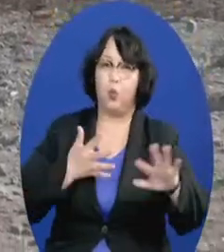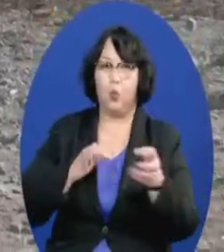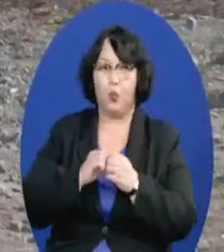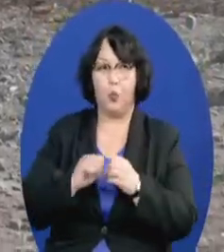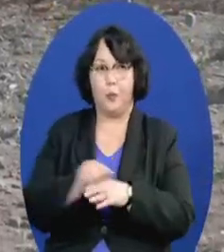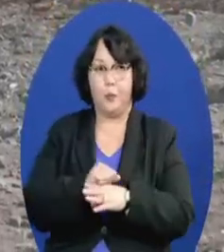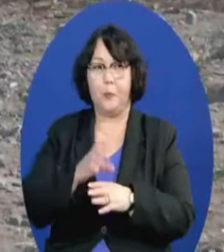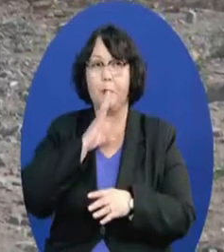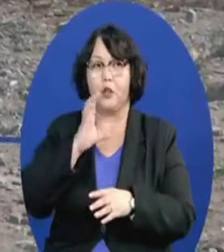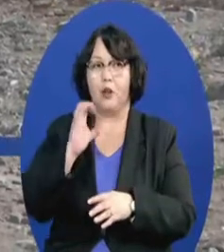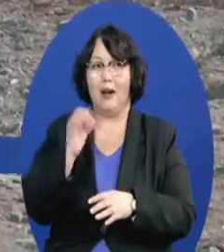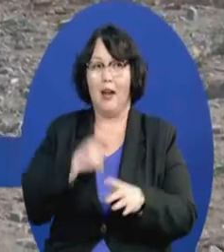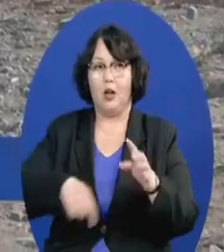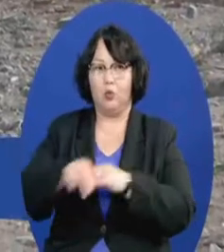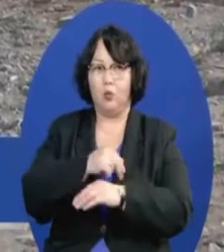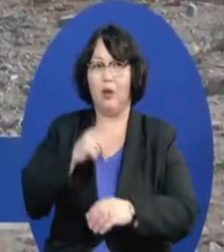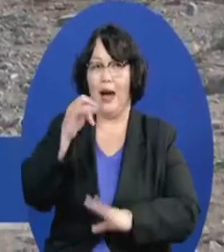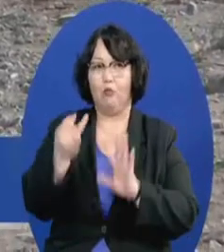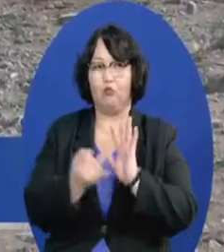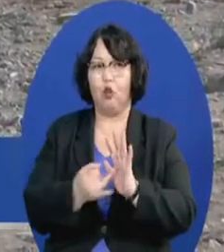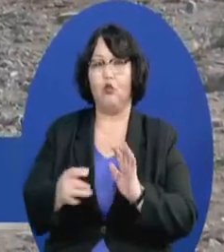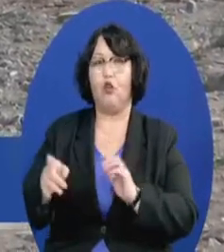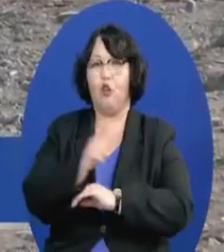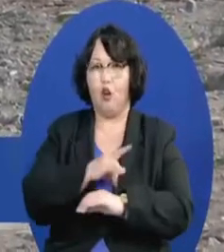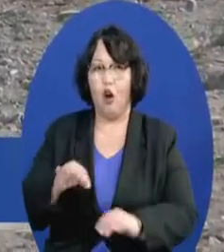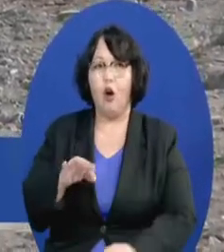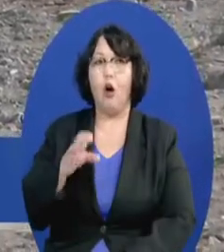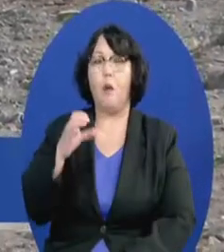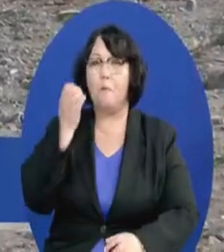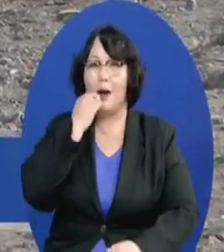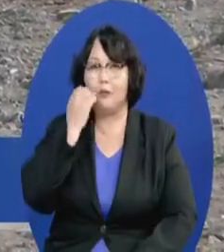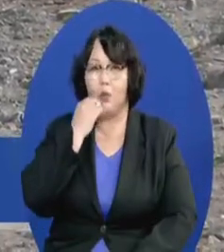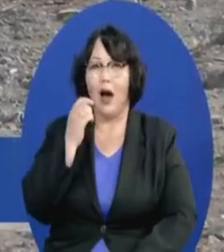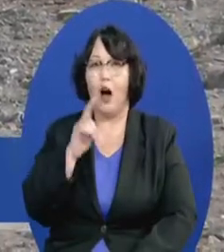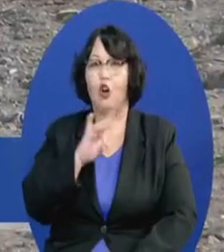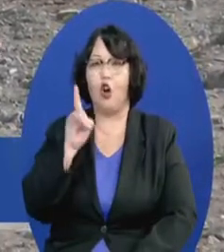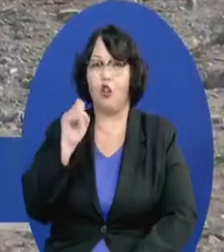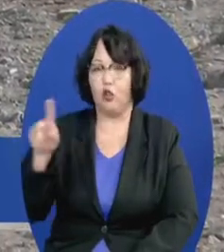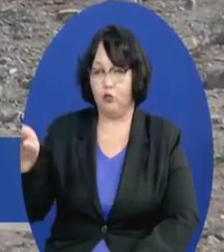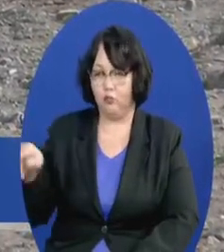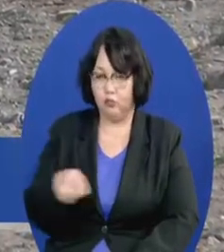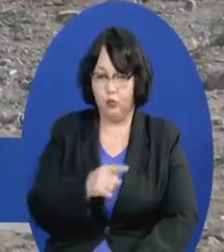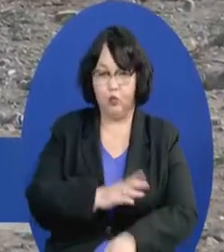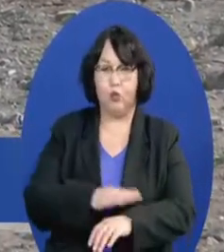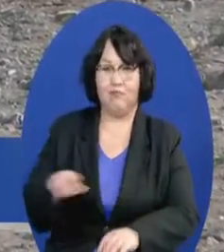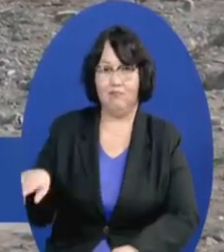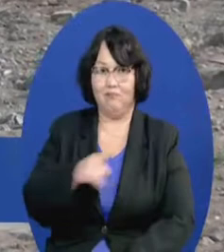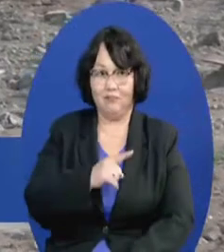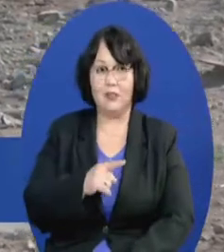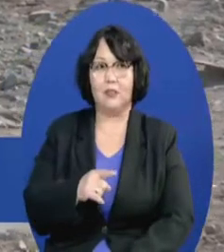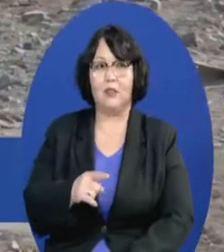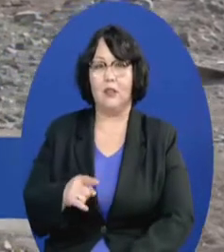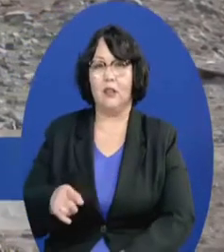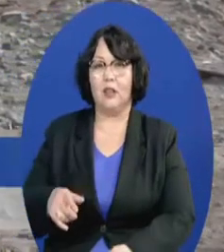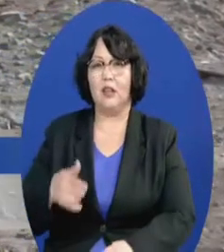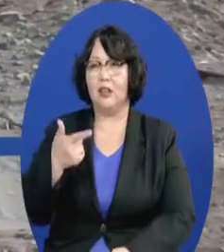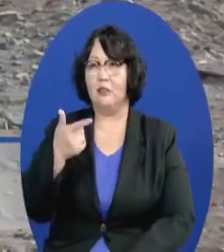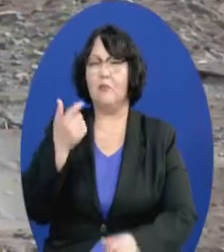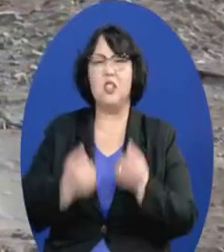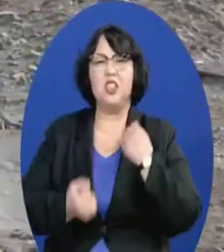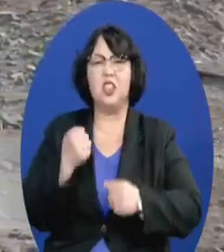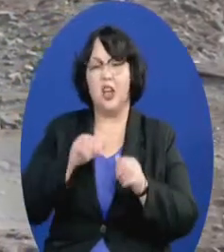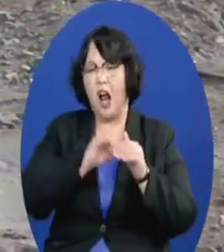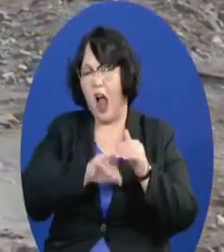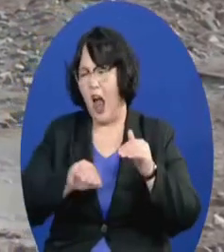За, нийслэлийн цангаа архын дүүргийн 17 дугаар хороо Москва ороолын зүүн талын энэ хэсэгт урд замаасаа хоошоо өгнүүлээд